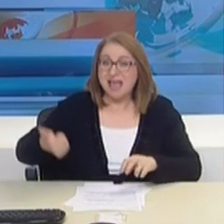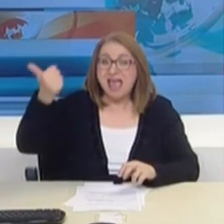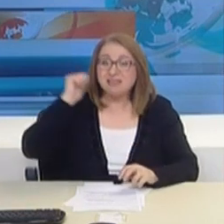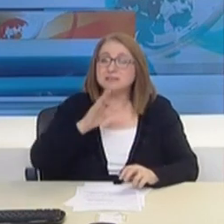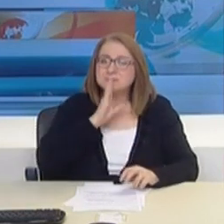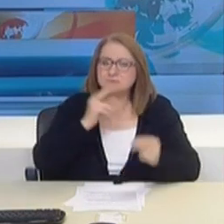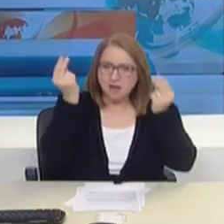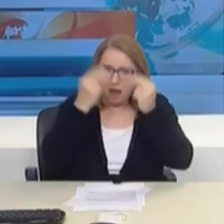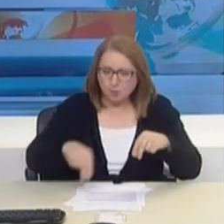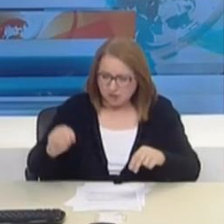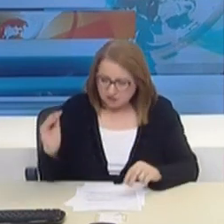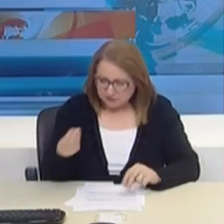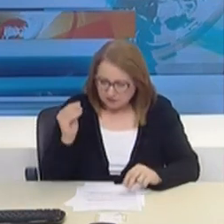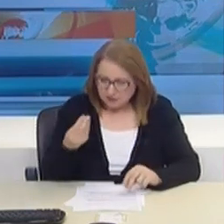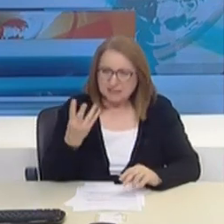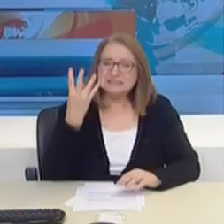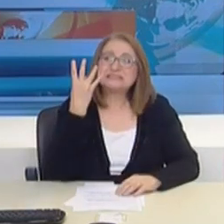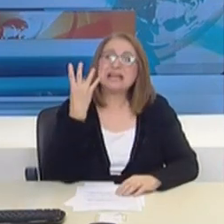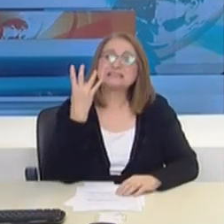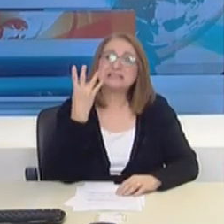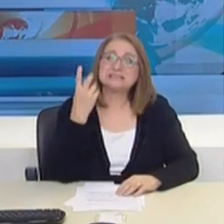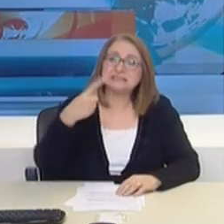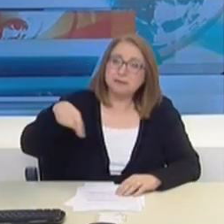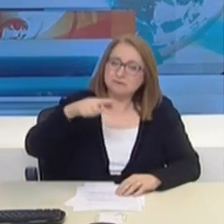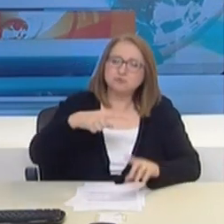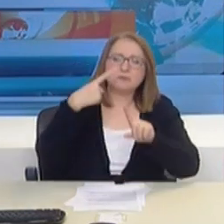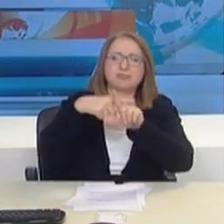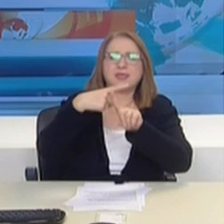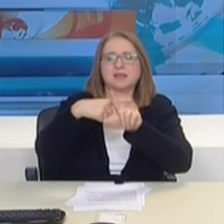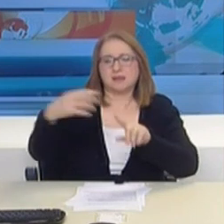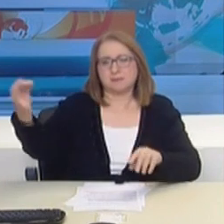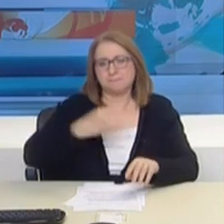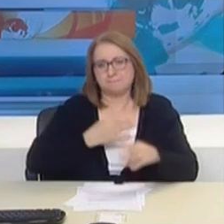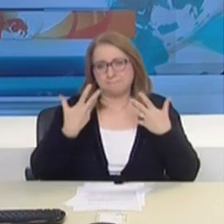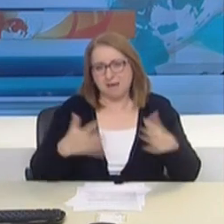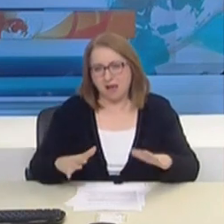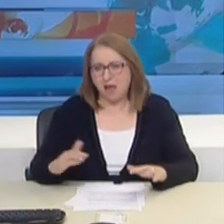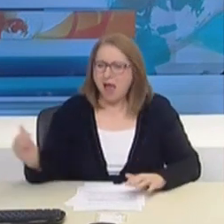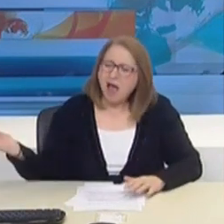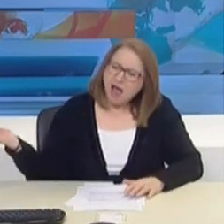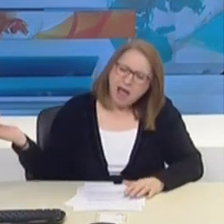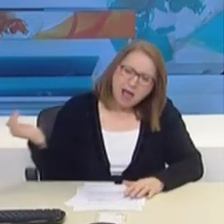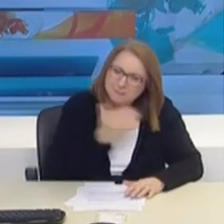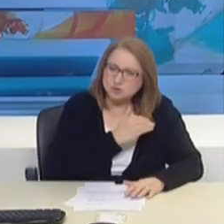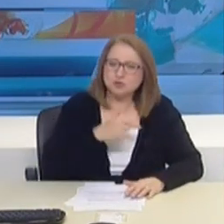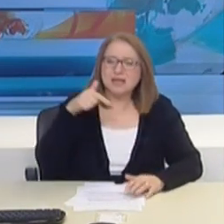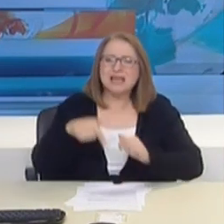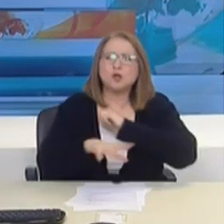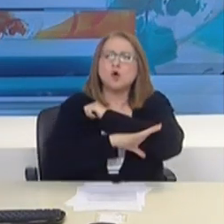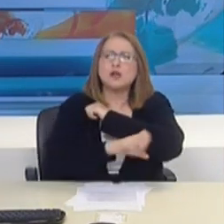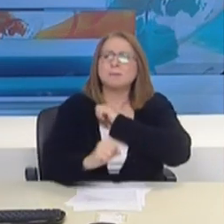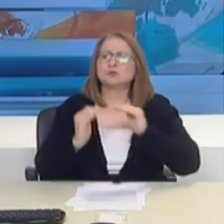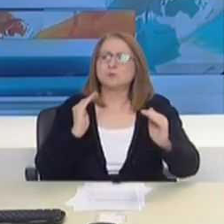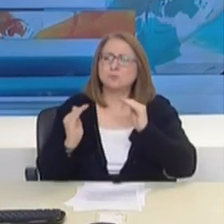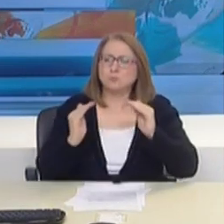τα αποτελέσματα, όπου 4 συμπολίτες μας υπήρξαν θετικοί. Αυτομάτως έδωσε εντολή στον Γενικό Γραμματέα Πολιτικής Προστασίας, τον